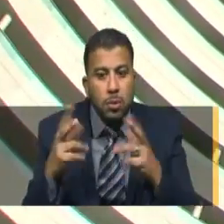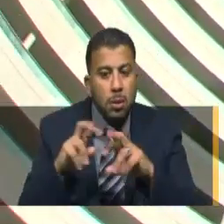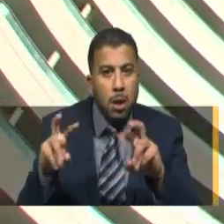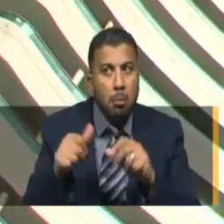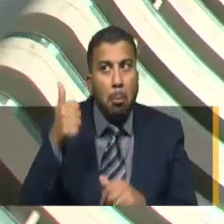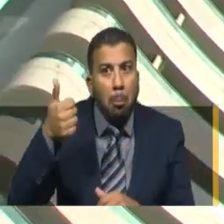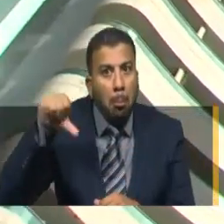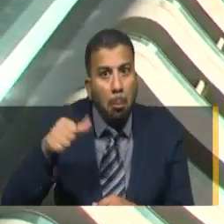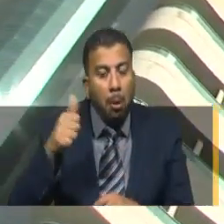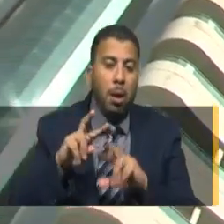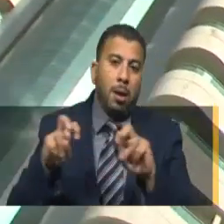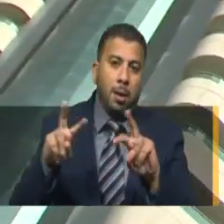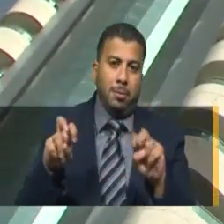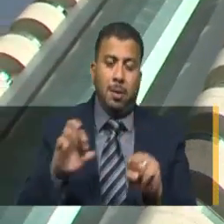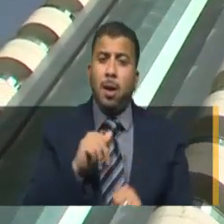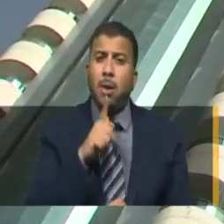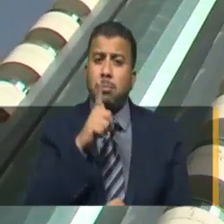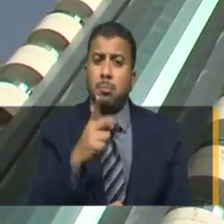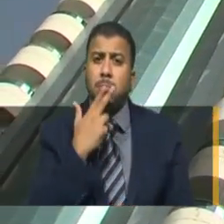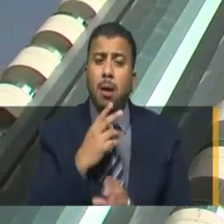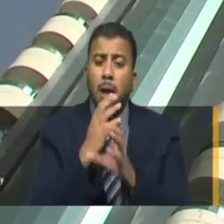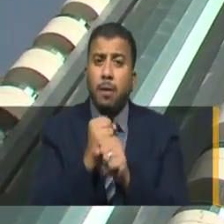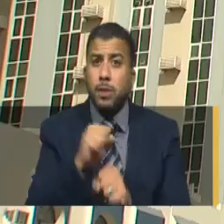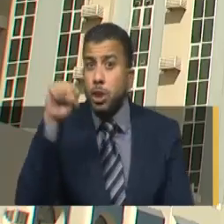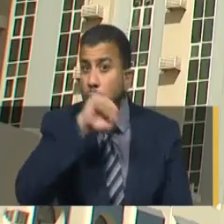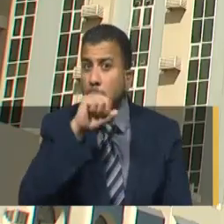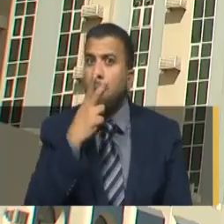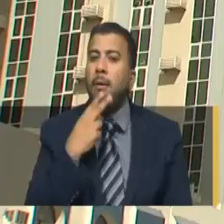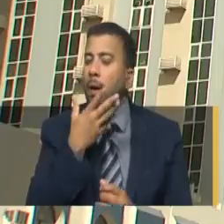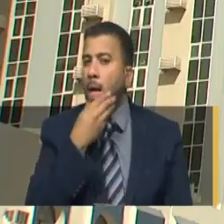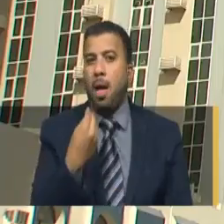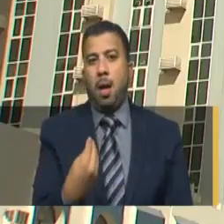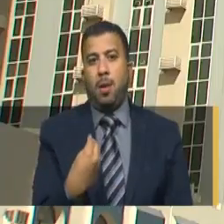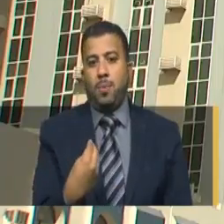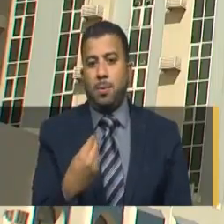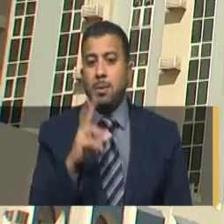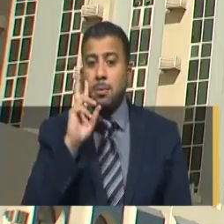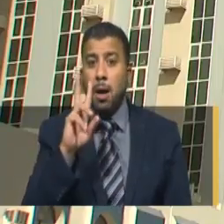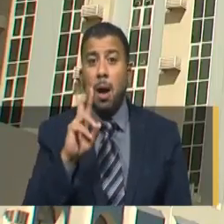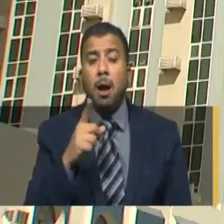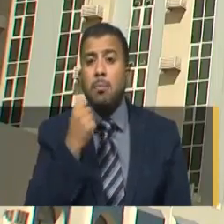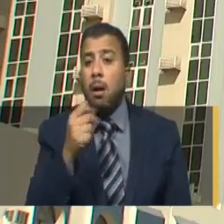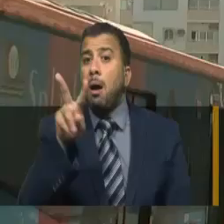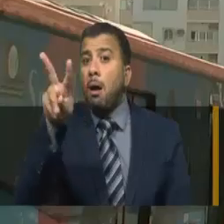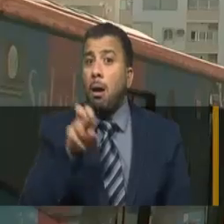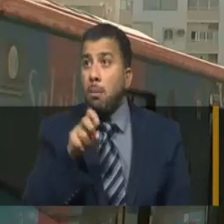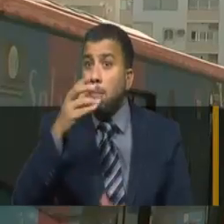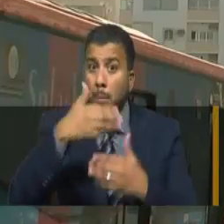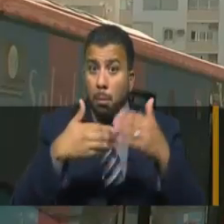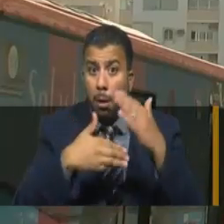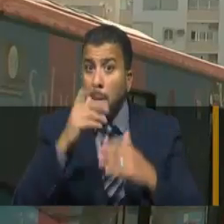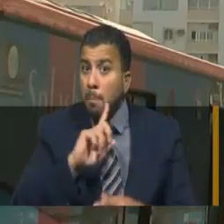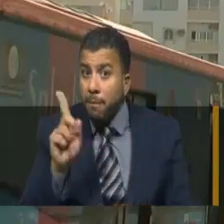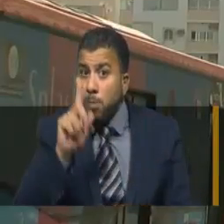تبذلها بلدية مدينة الشارقة للحفاظ على مظهر الإمارة، سواء عبر سنها وفرضها الغرامات المالية أو